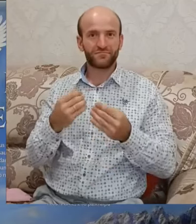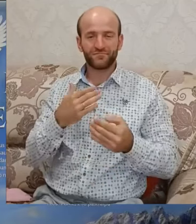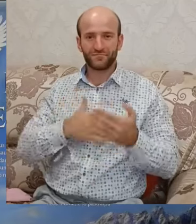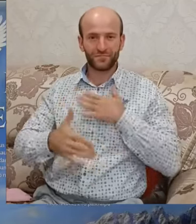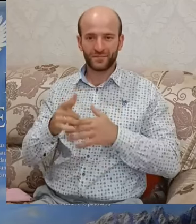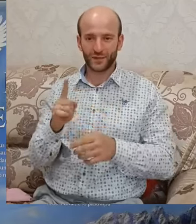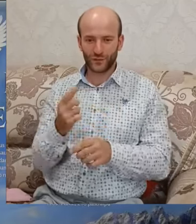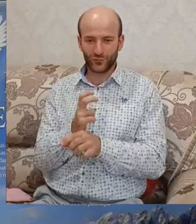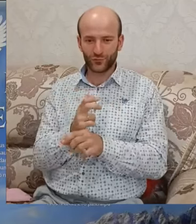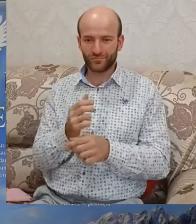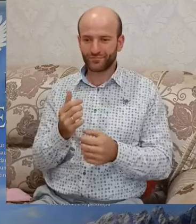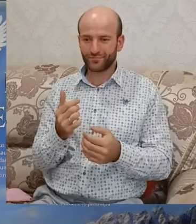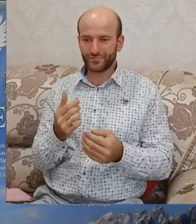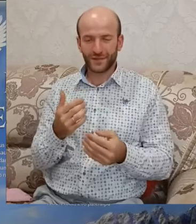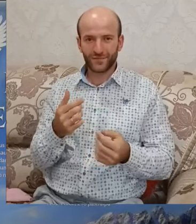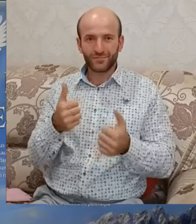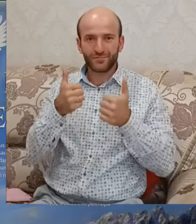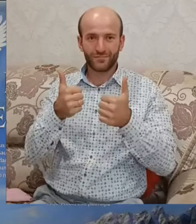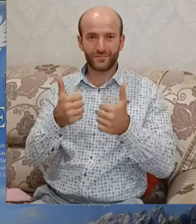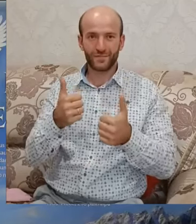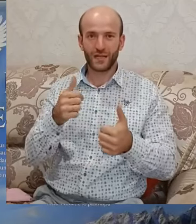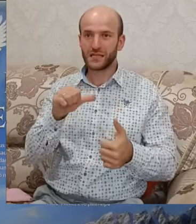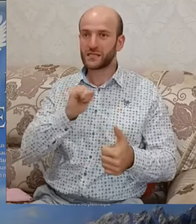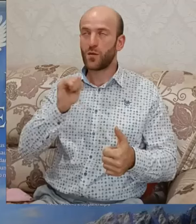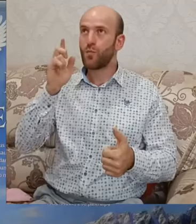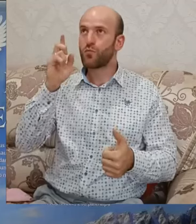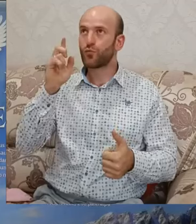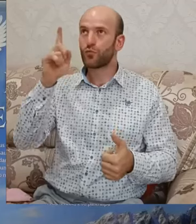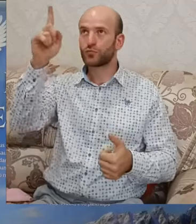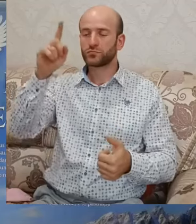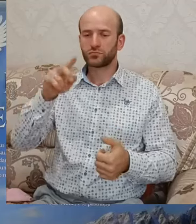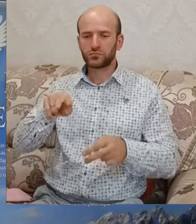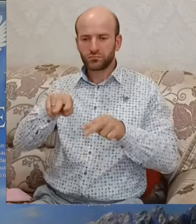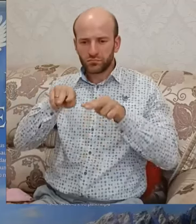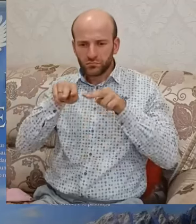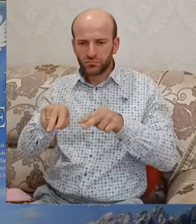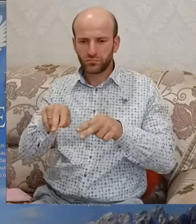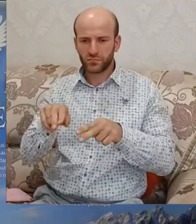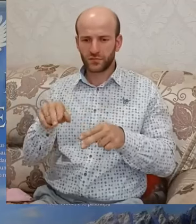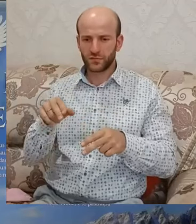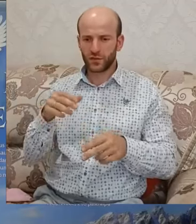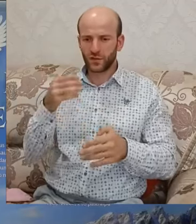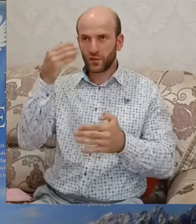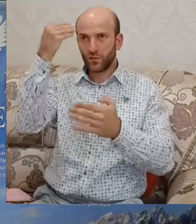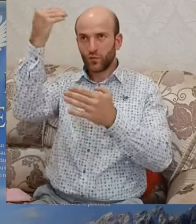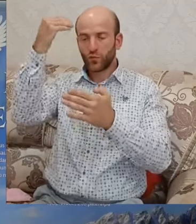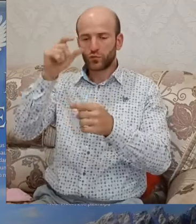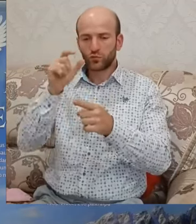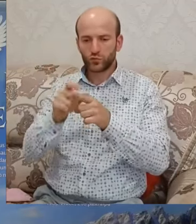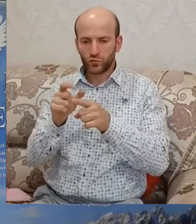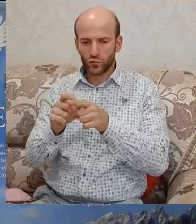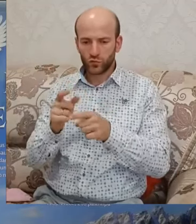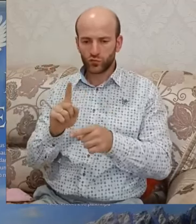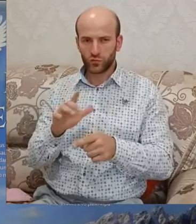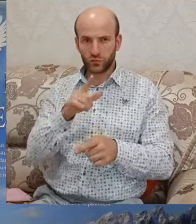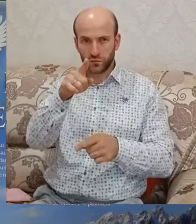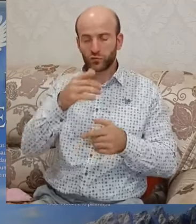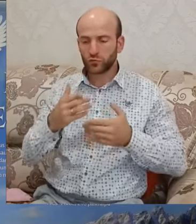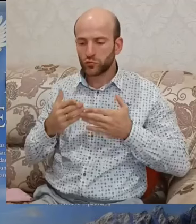Ничего. Pats Dievas сам Бог стебе savo žodį, наблюдая за своим словом, kad